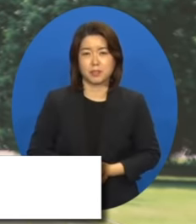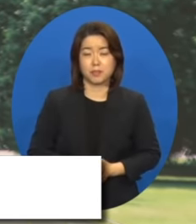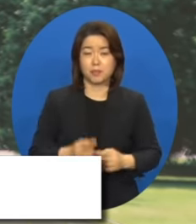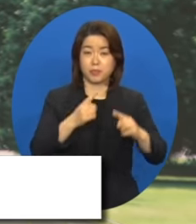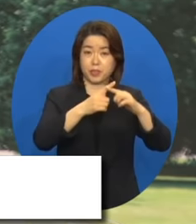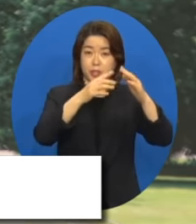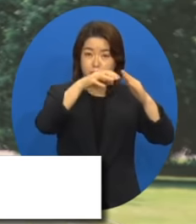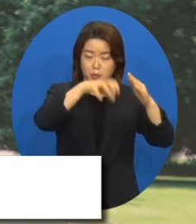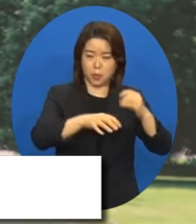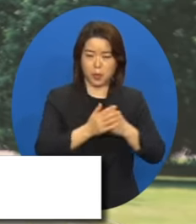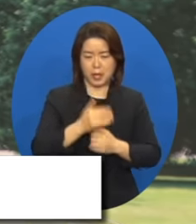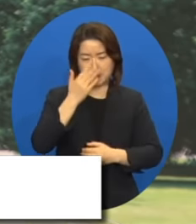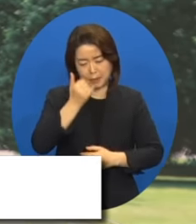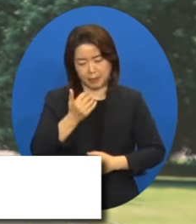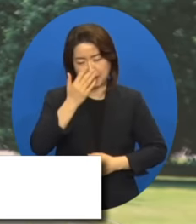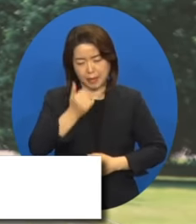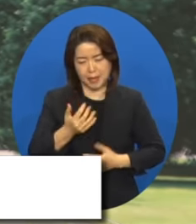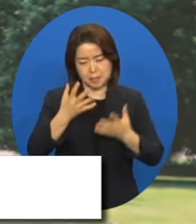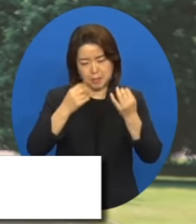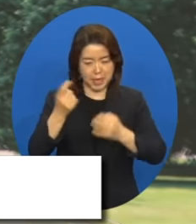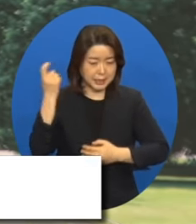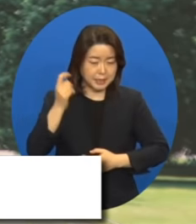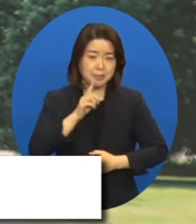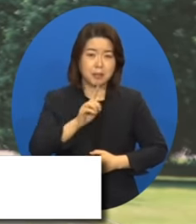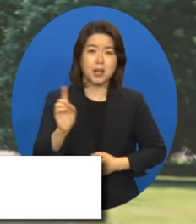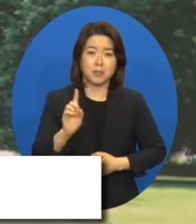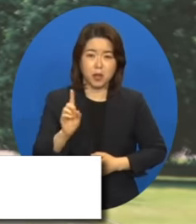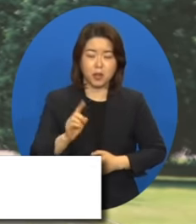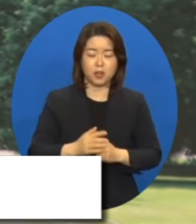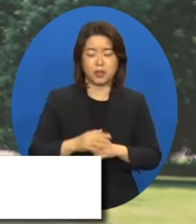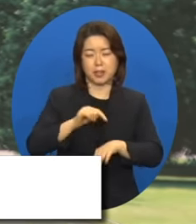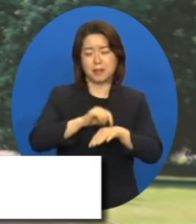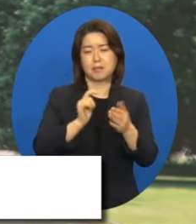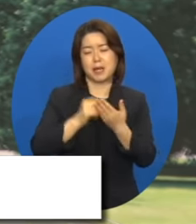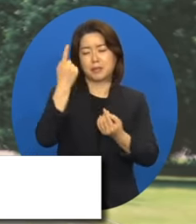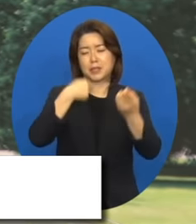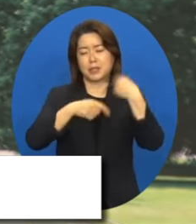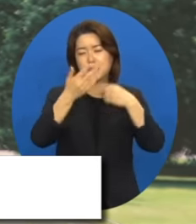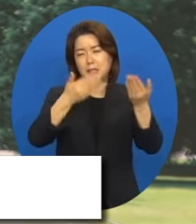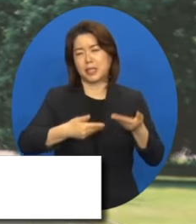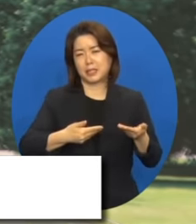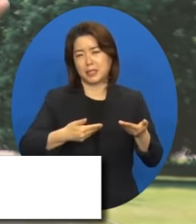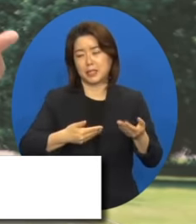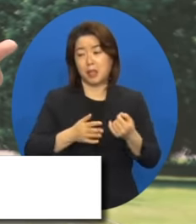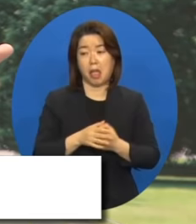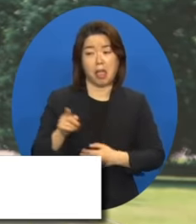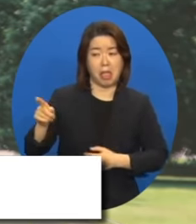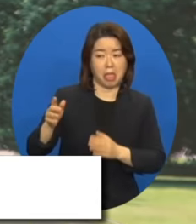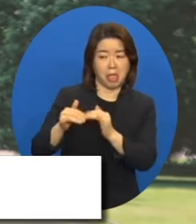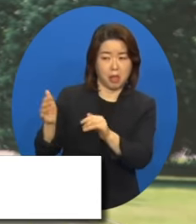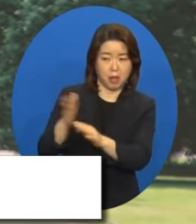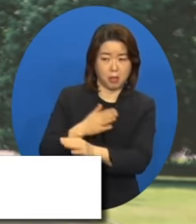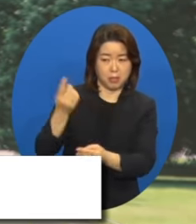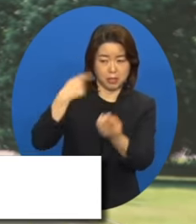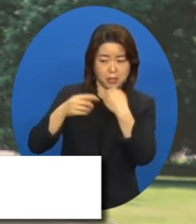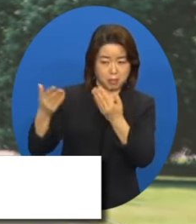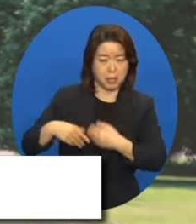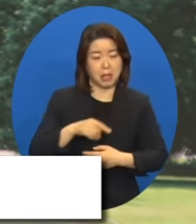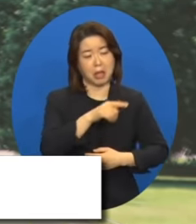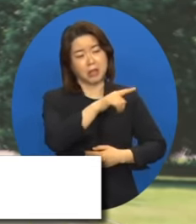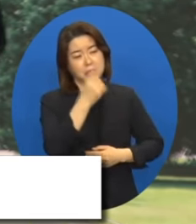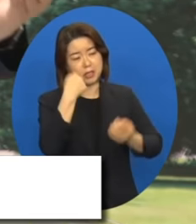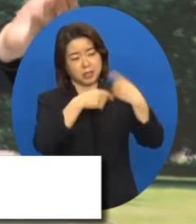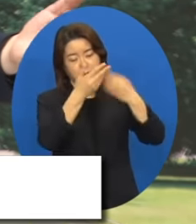교회에서 식상할 정도로 많이 듣는 이야기가 마음의 상처를 받았다는 누구로부터 상처받았다, 여기도